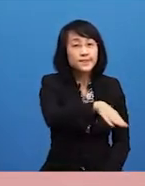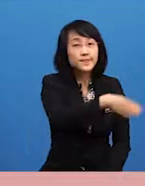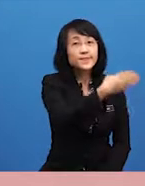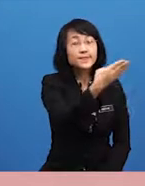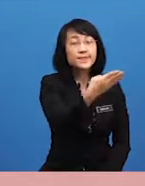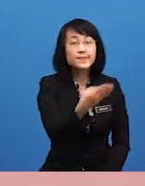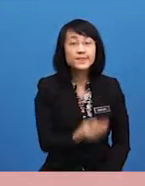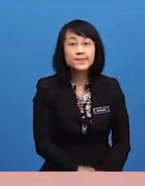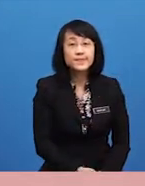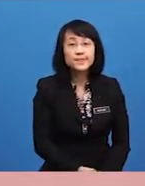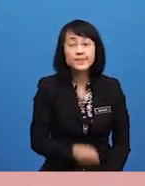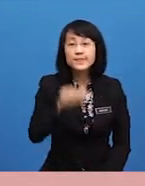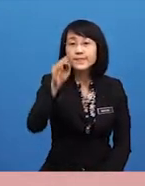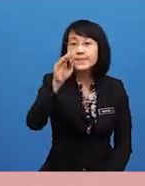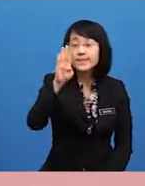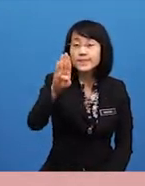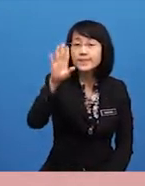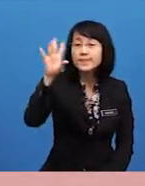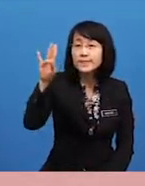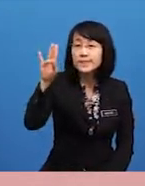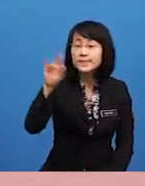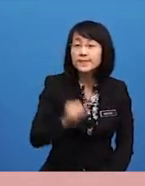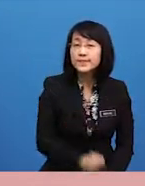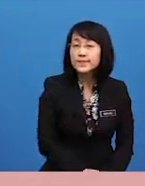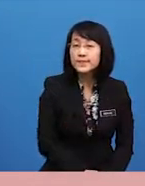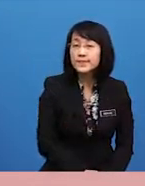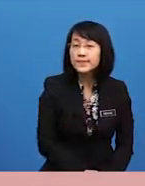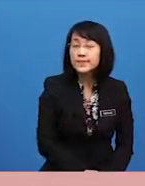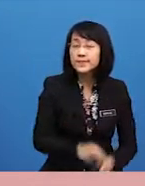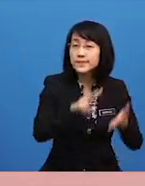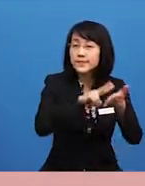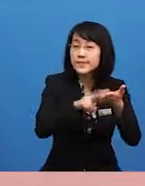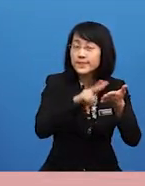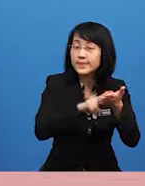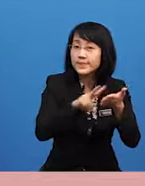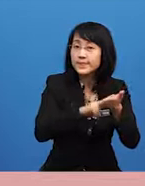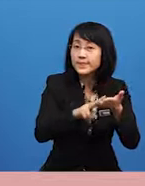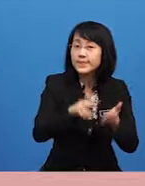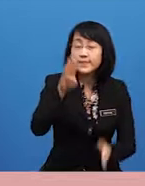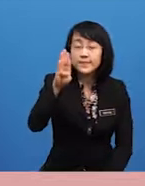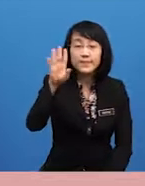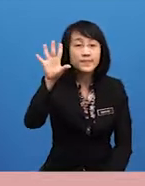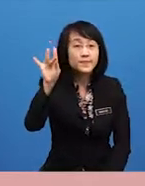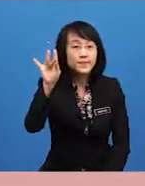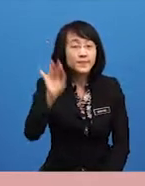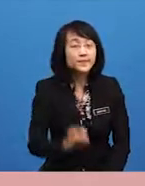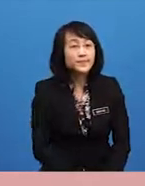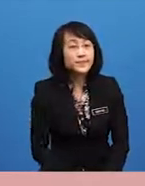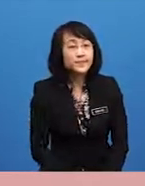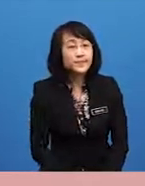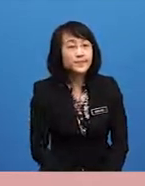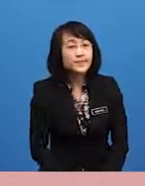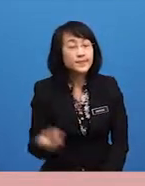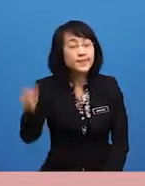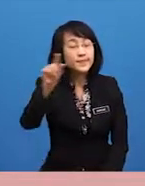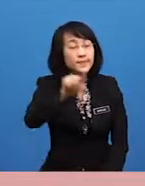Abu B7, Banjaran Pergunungan Iran B8,